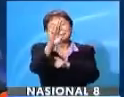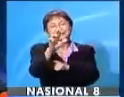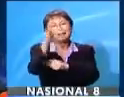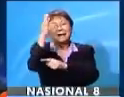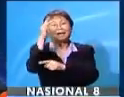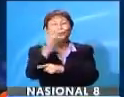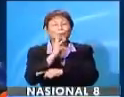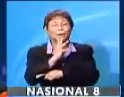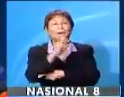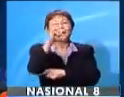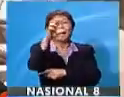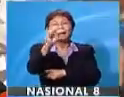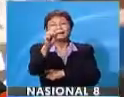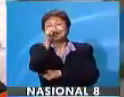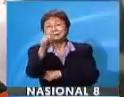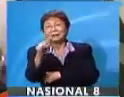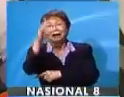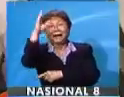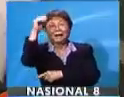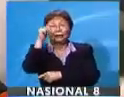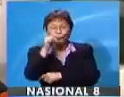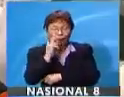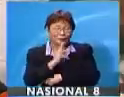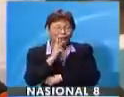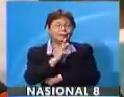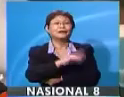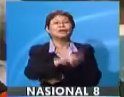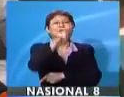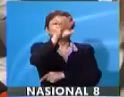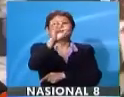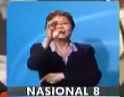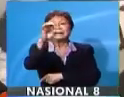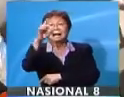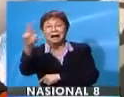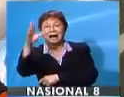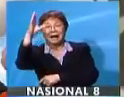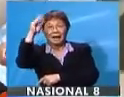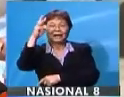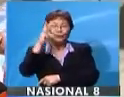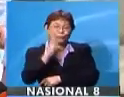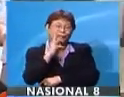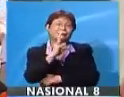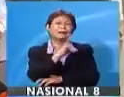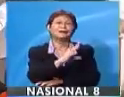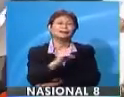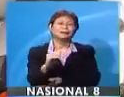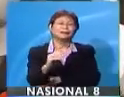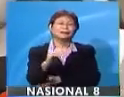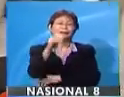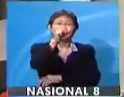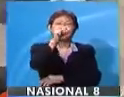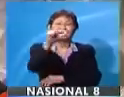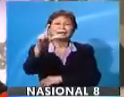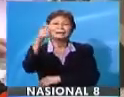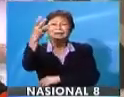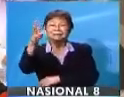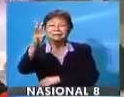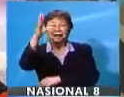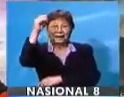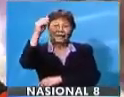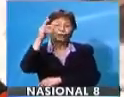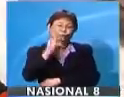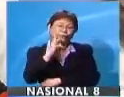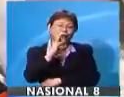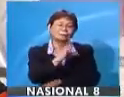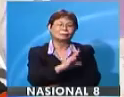Wanita, RSX Lelaki Wanita, 29ER Lelaki Wanita, SL16 Lelaki